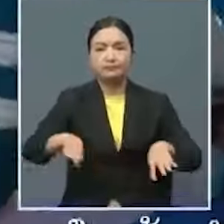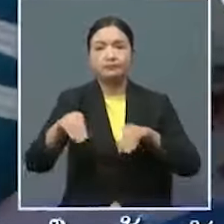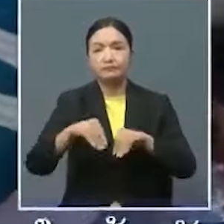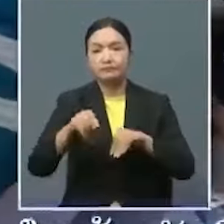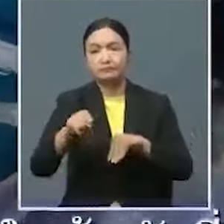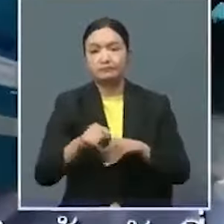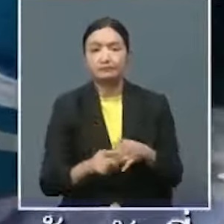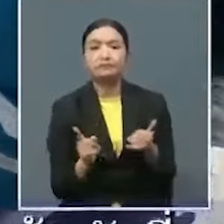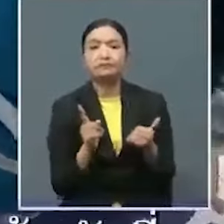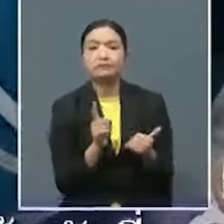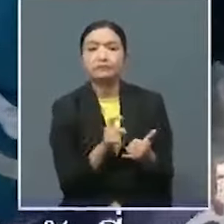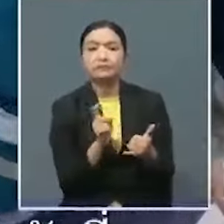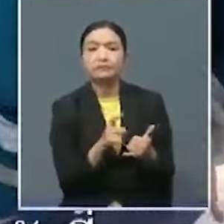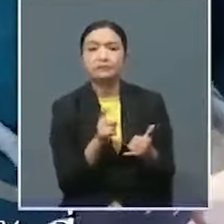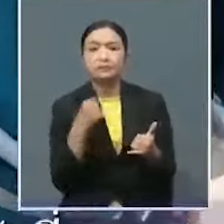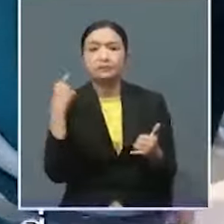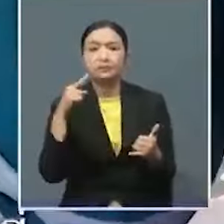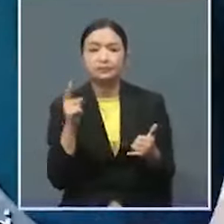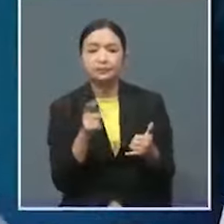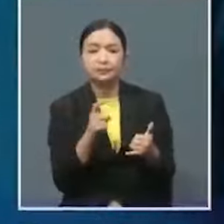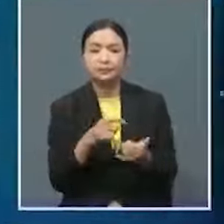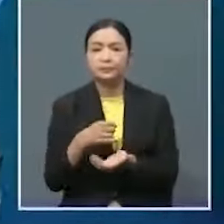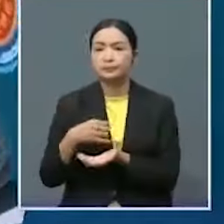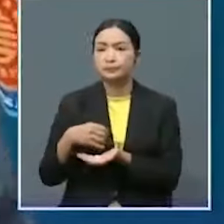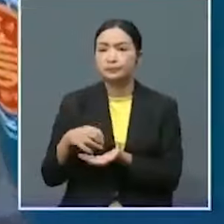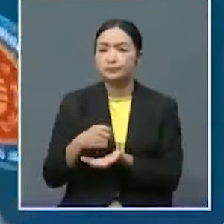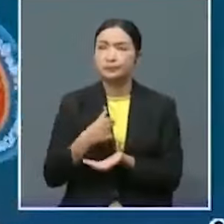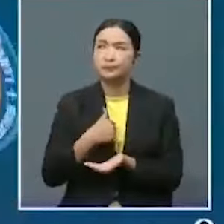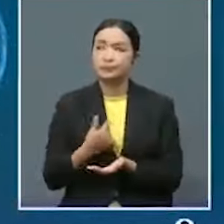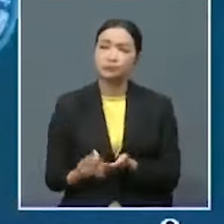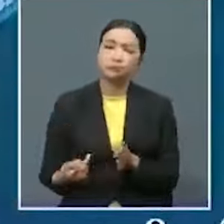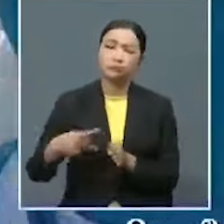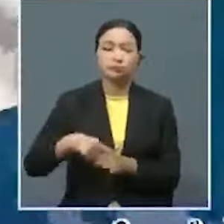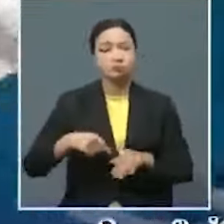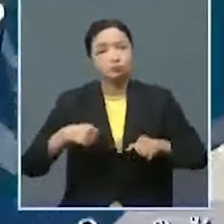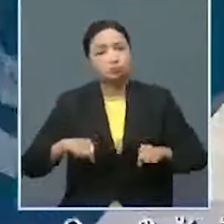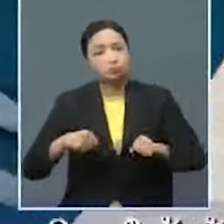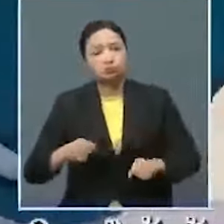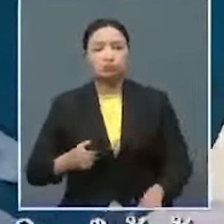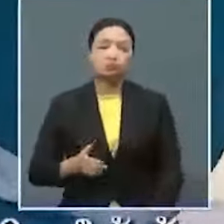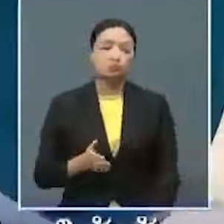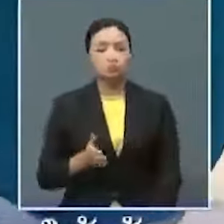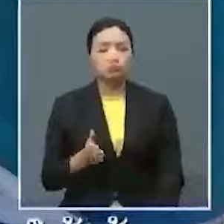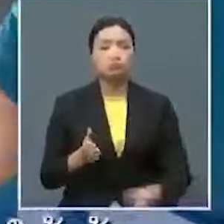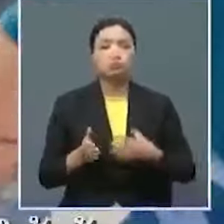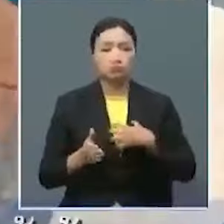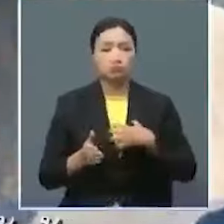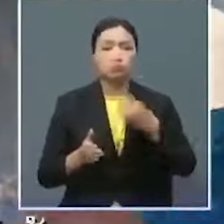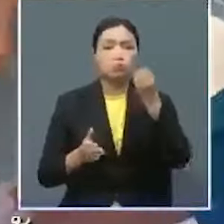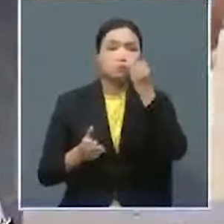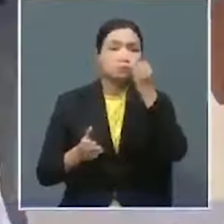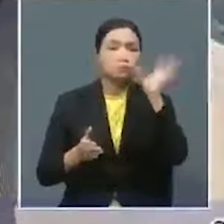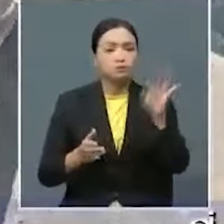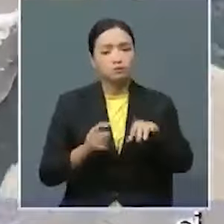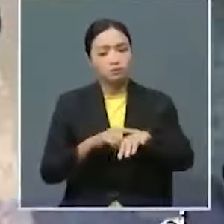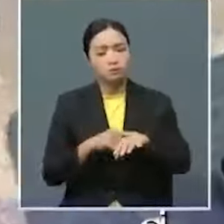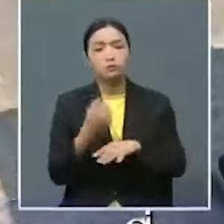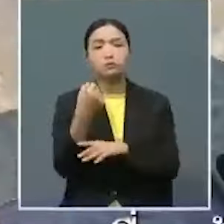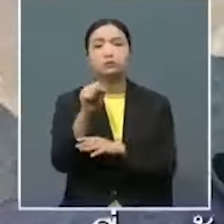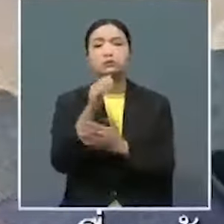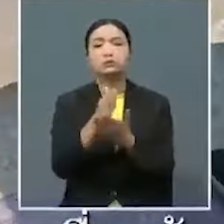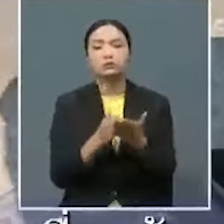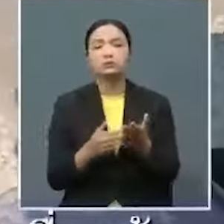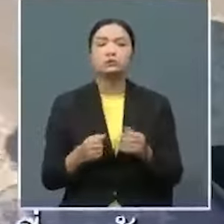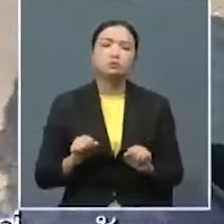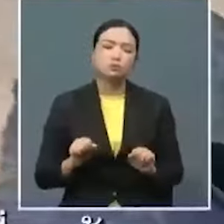สอบถามเนี่ยคุณสุมาลีให้การว่าขณะกำลังขับขี่รถจักรยานยนต์กลับบ้านเนี่ยช่วงเวลาประมาณ10โมงครึ่งนะคะ